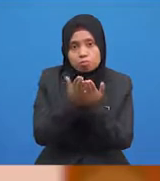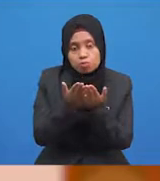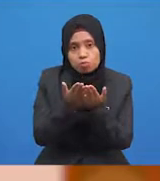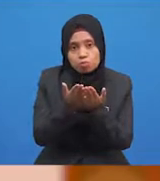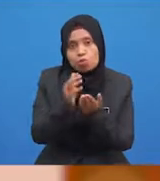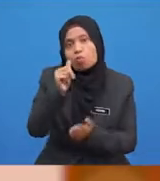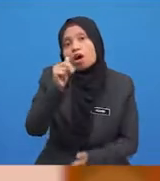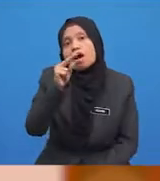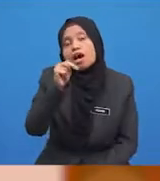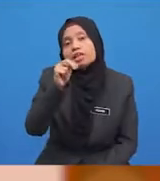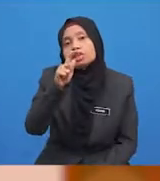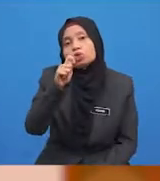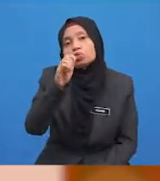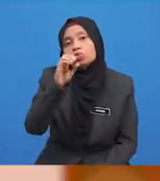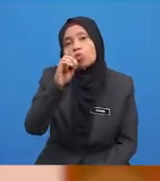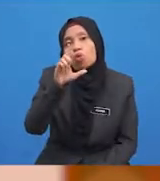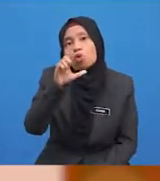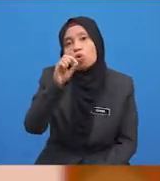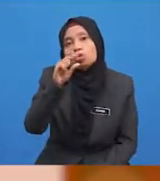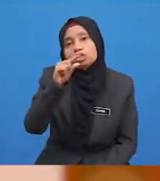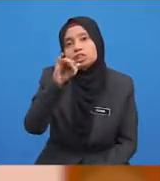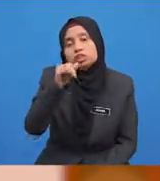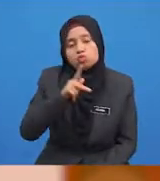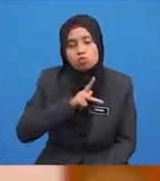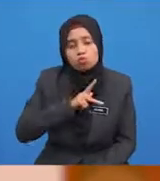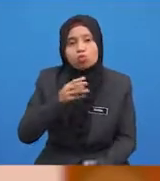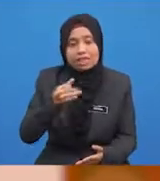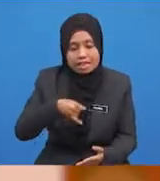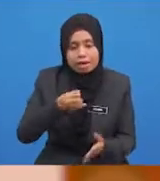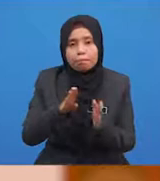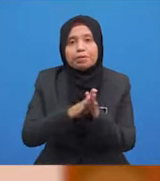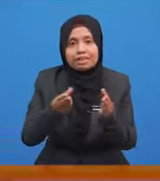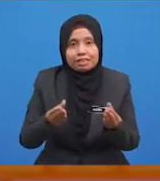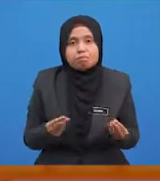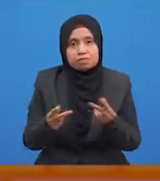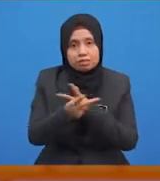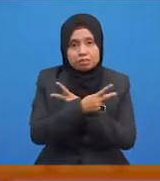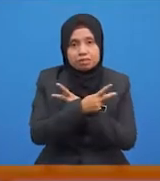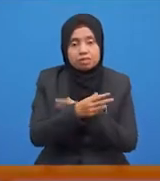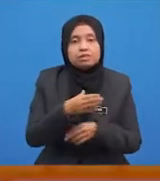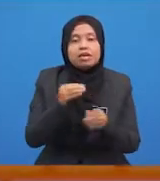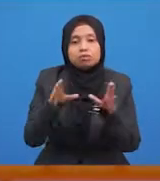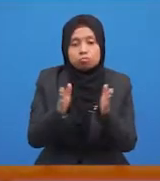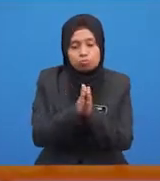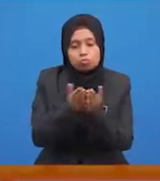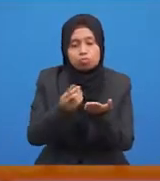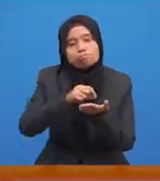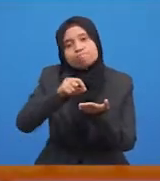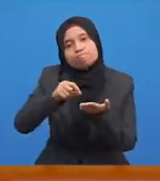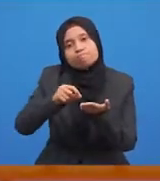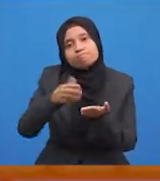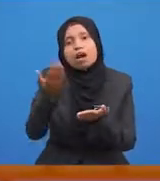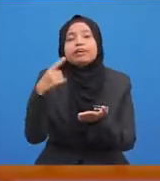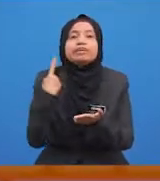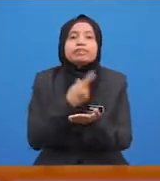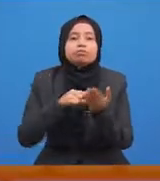antologi Ku Ingin Berterima Kasih dan buku catatan. Mari kita mulakan pembelajaran